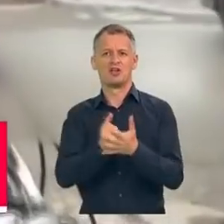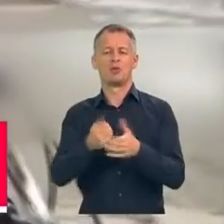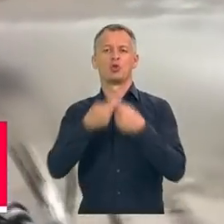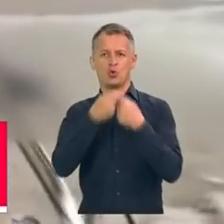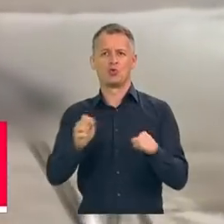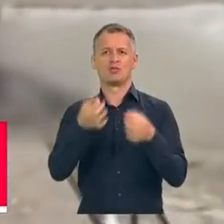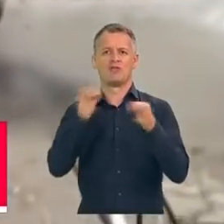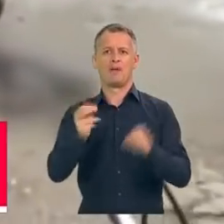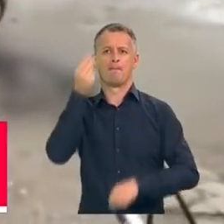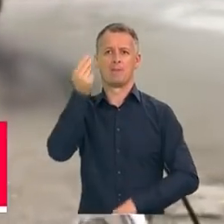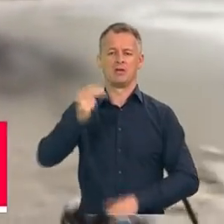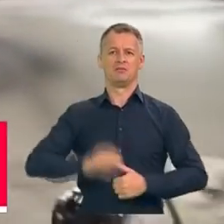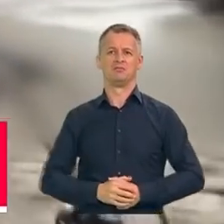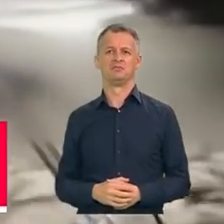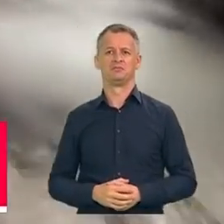he tells us.